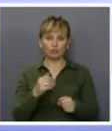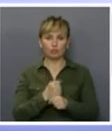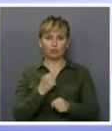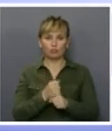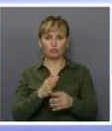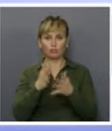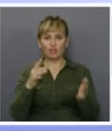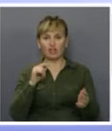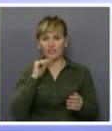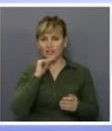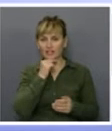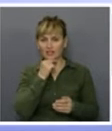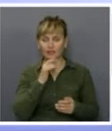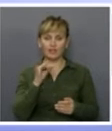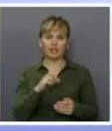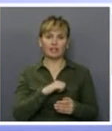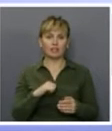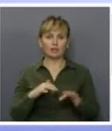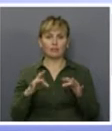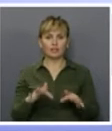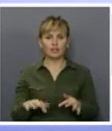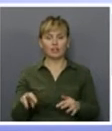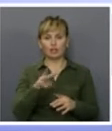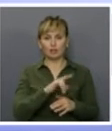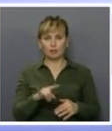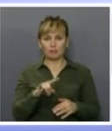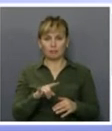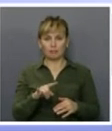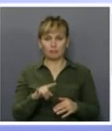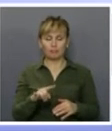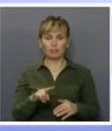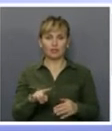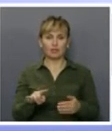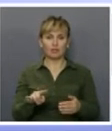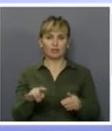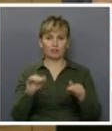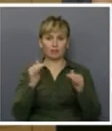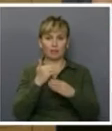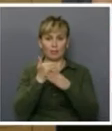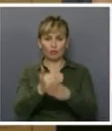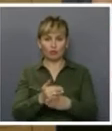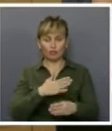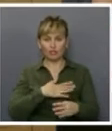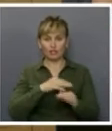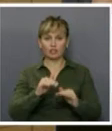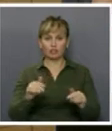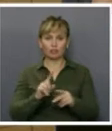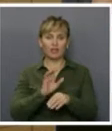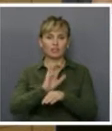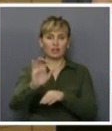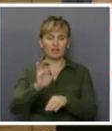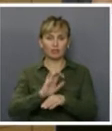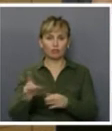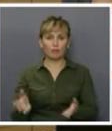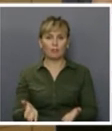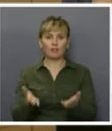работать более эффективно. И на самом деле мы разбудим наших ребят, наших предпринимателей к тому, чтобы они экспортировали, чтобы они